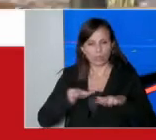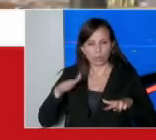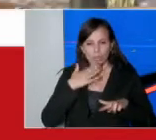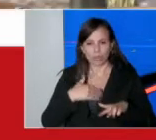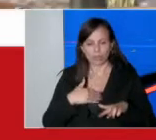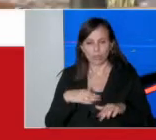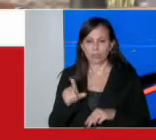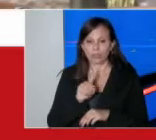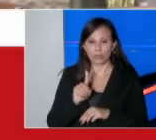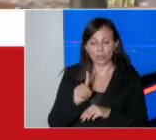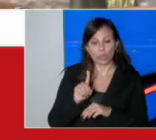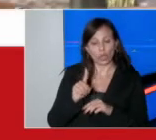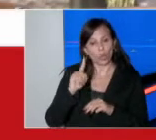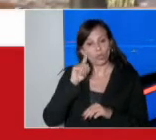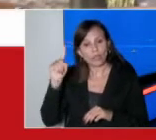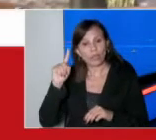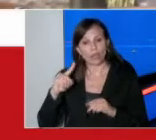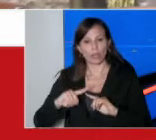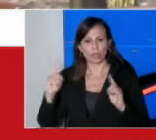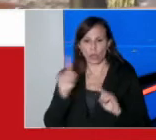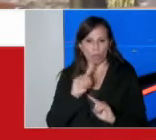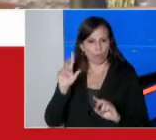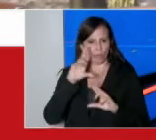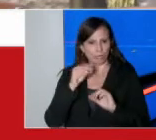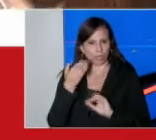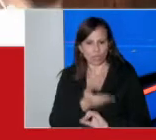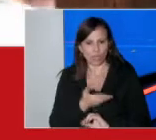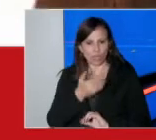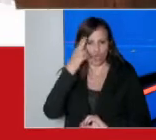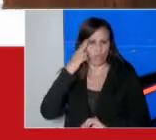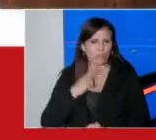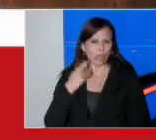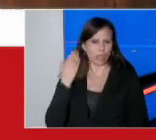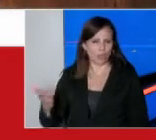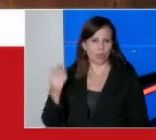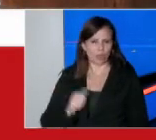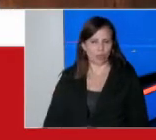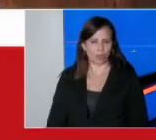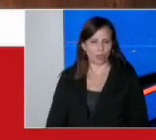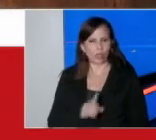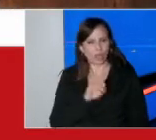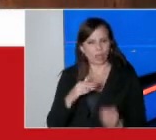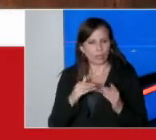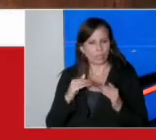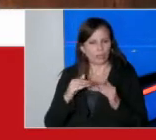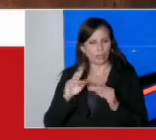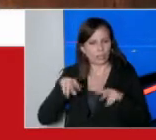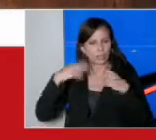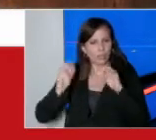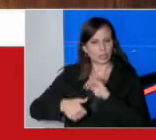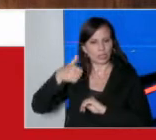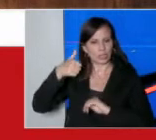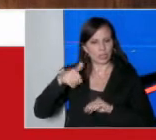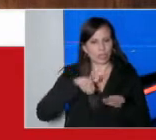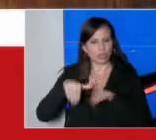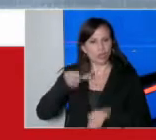כאלה שחולקים וסבורים אחרת, לא מדברים בצורה כזאת, שיתבייש לו. לא מתאים להיות שר בממשלה, אפילו לא